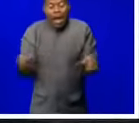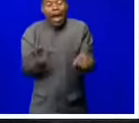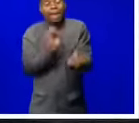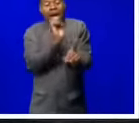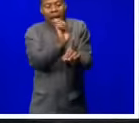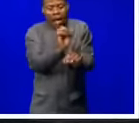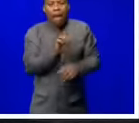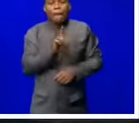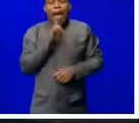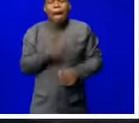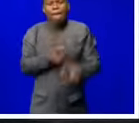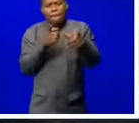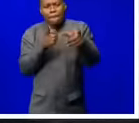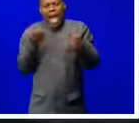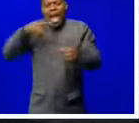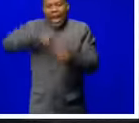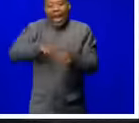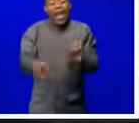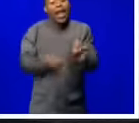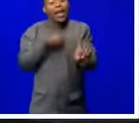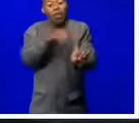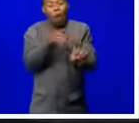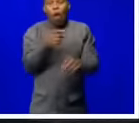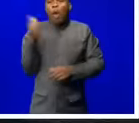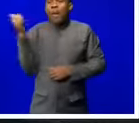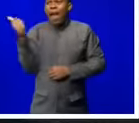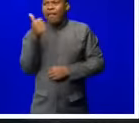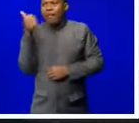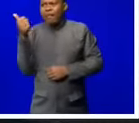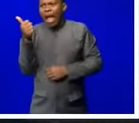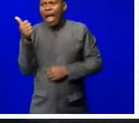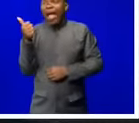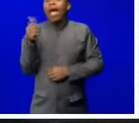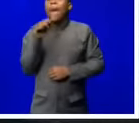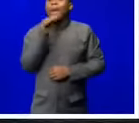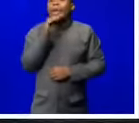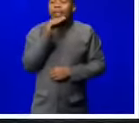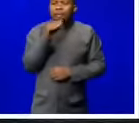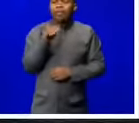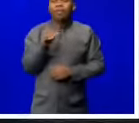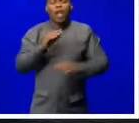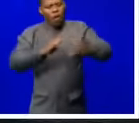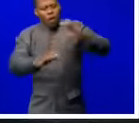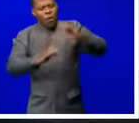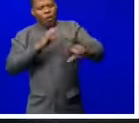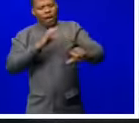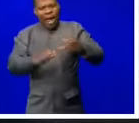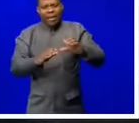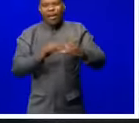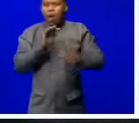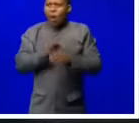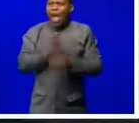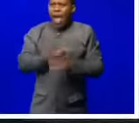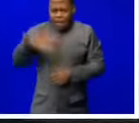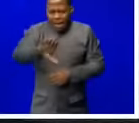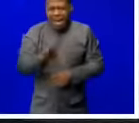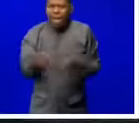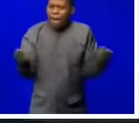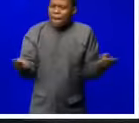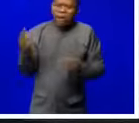ukuthi bekangumuntu lobekakhankasela ukuthi kume kudutshulwa kwebamfu nemalunga emibutho etekuvikela kuhlalwe